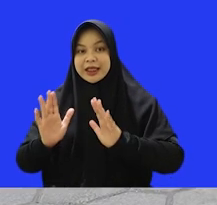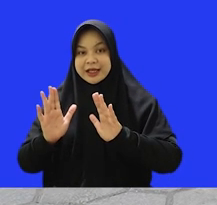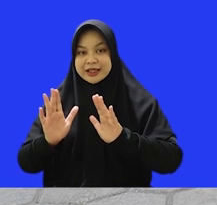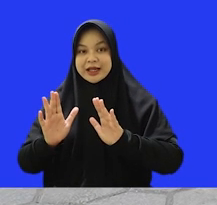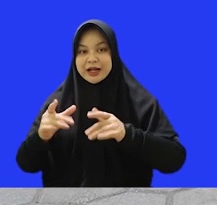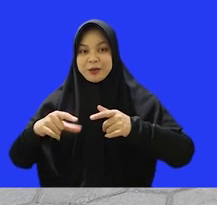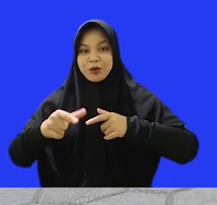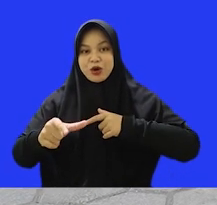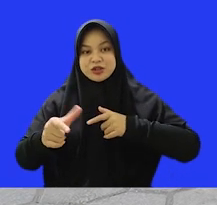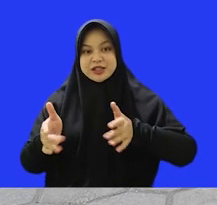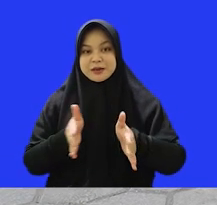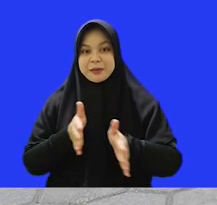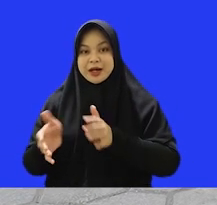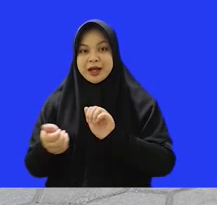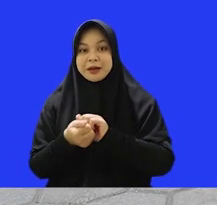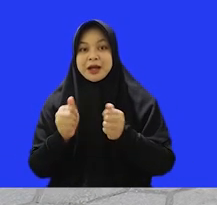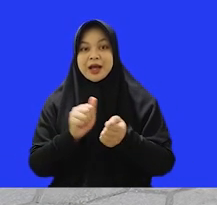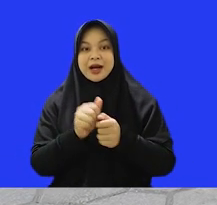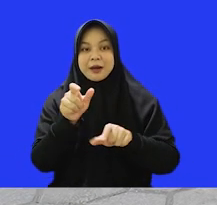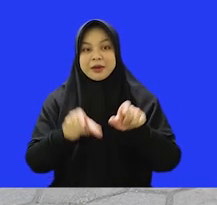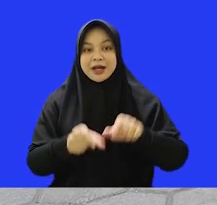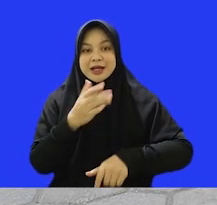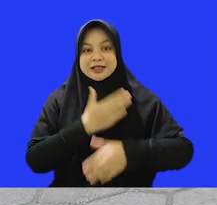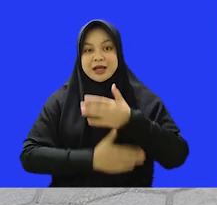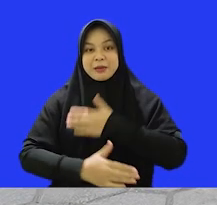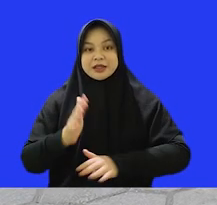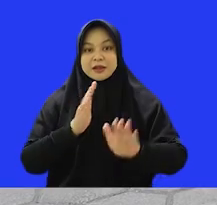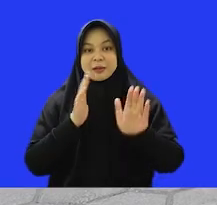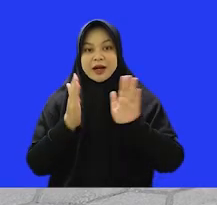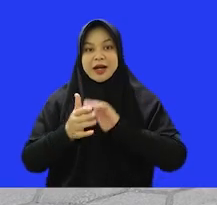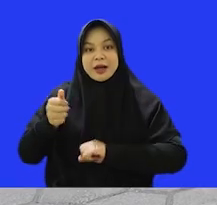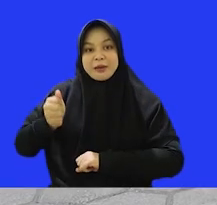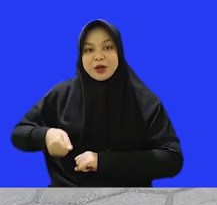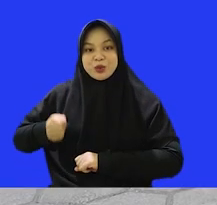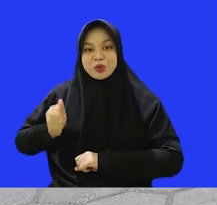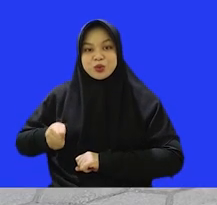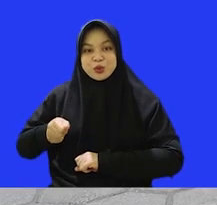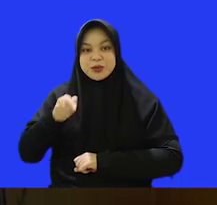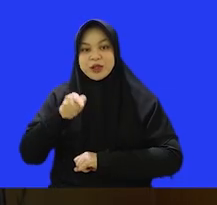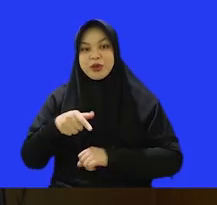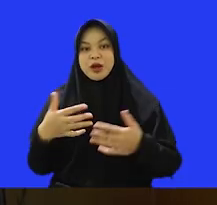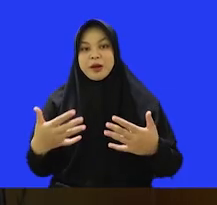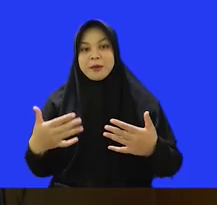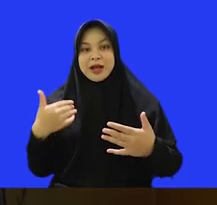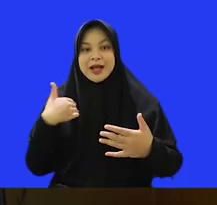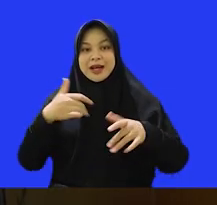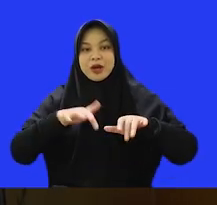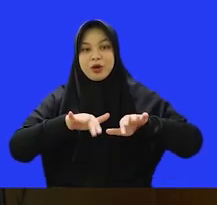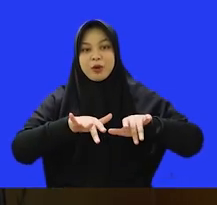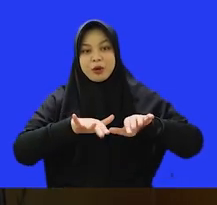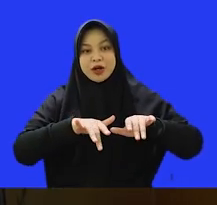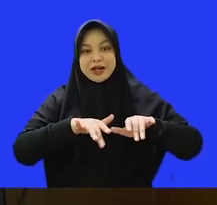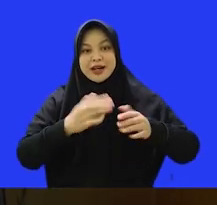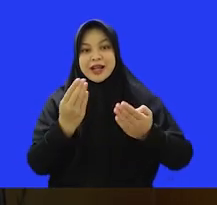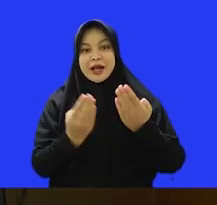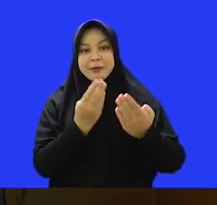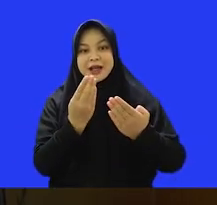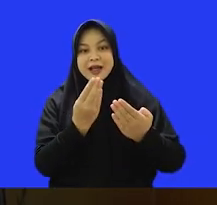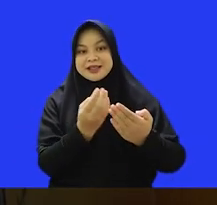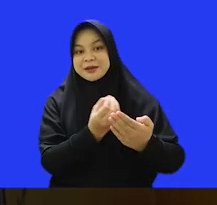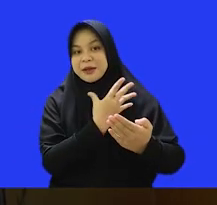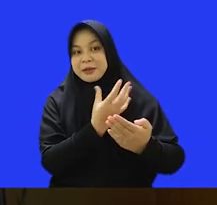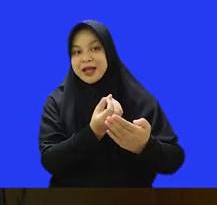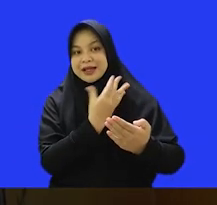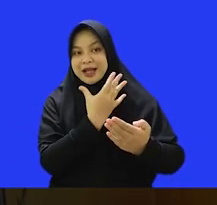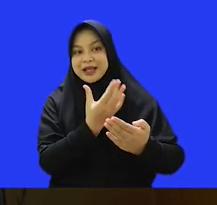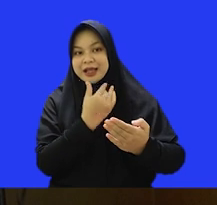Sarana dan prasarana dalam proses penanganan perkara penyandang disabilitas berhadapan dengan hukum, yaitu adanya komputer dengan aplikasi